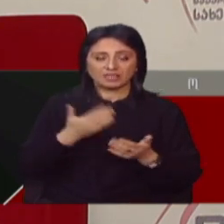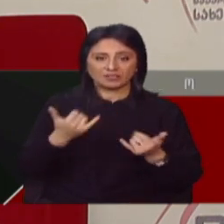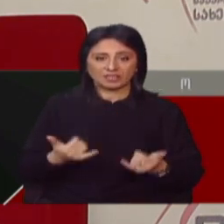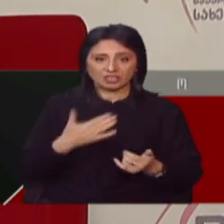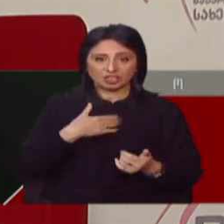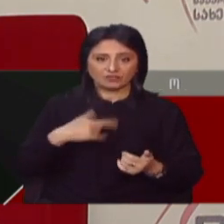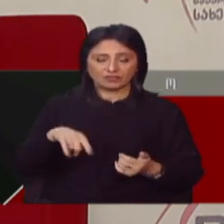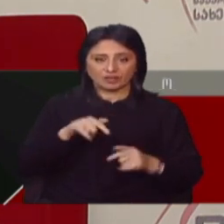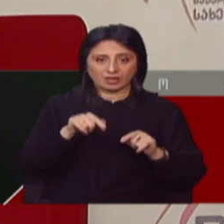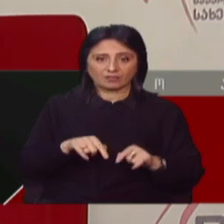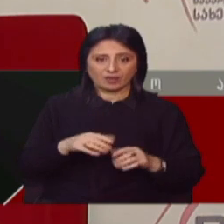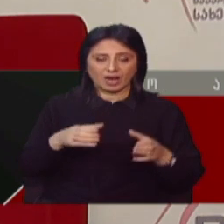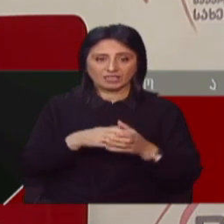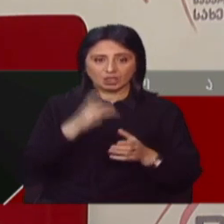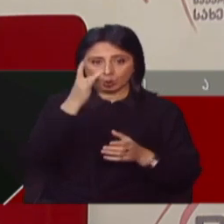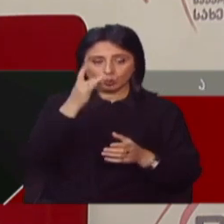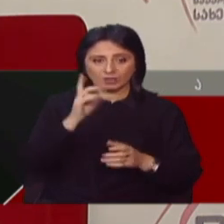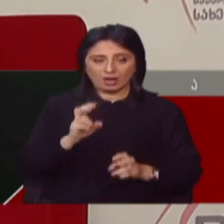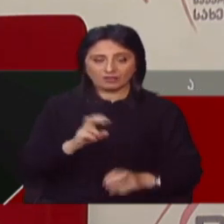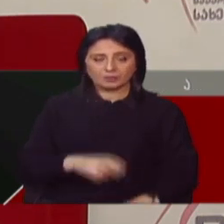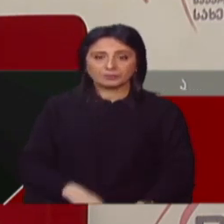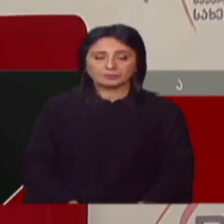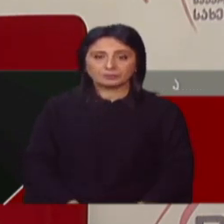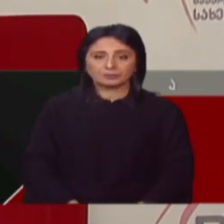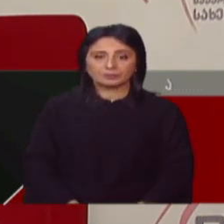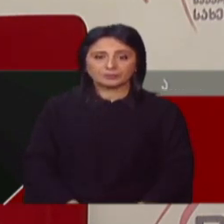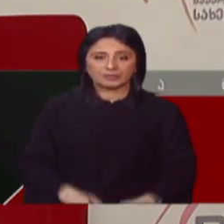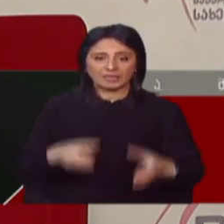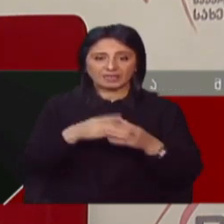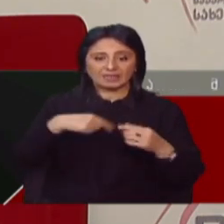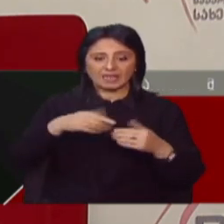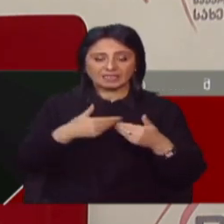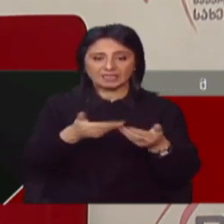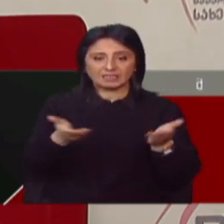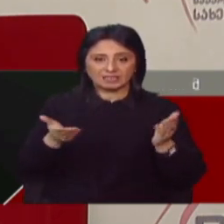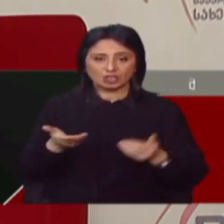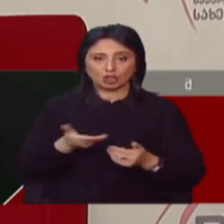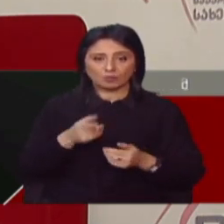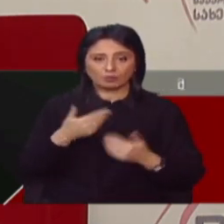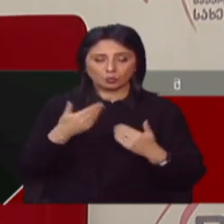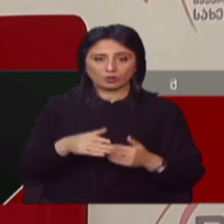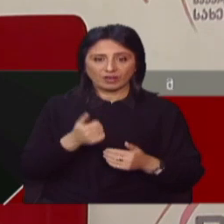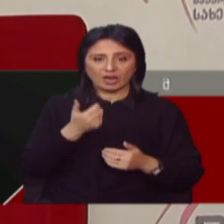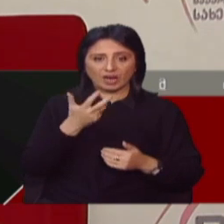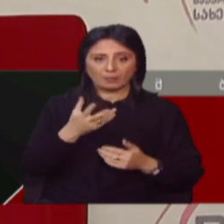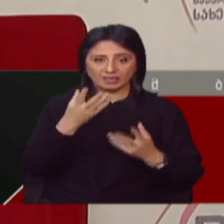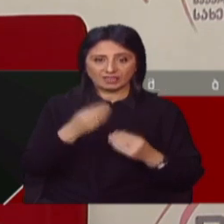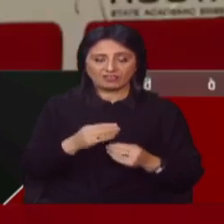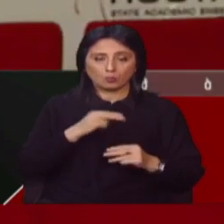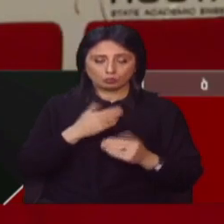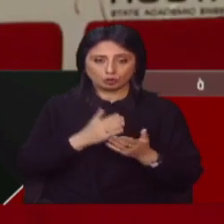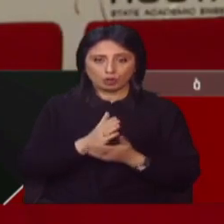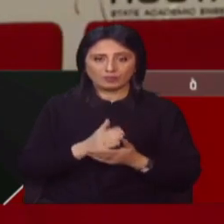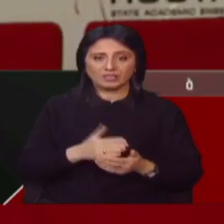დღეს ჩვენ აქ ანსამბლ რუსთავში დასის წინაშე, რომელთანაც ის უკვე რამდენიმე დღეა